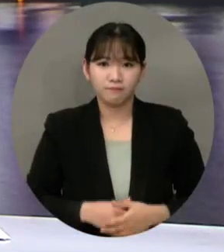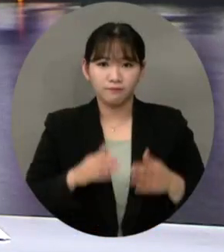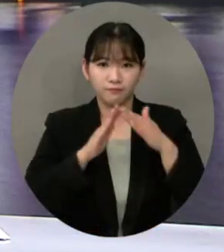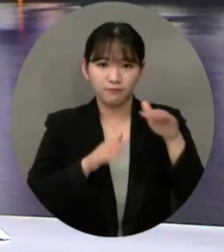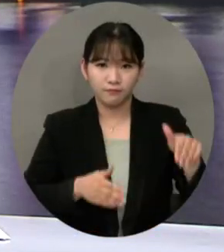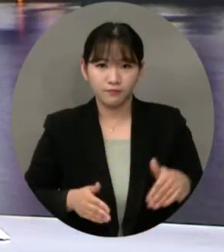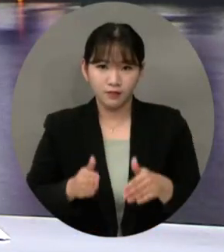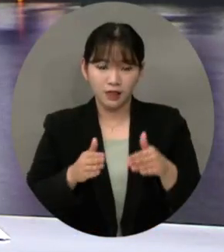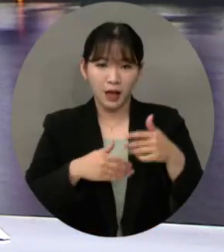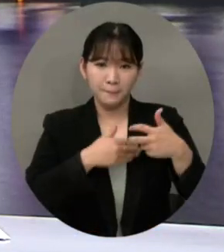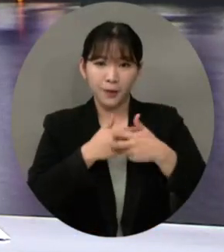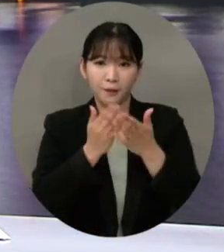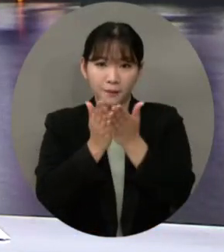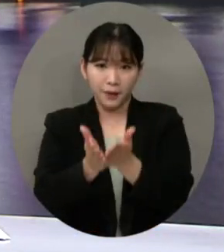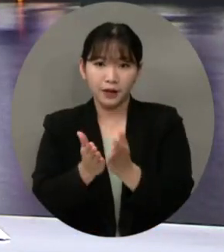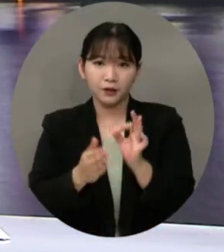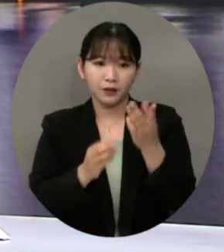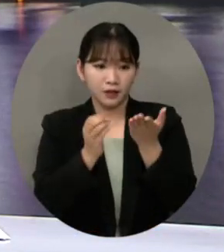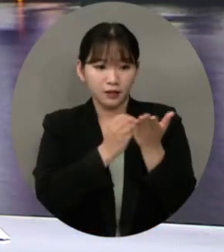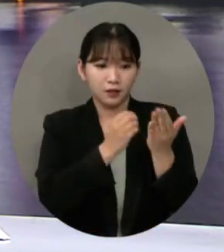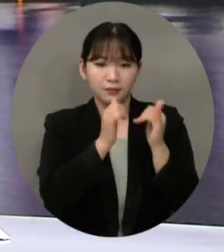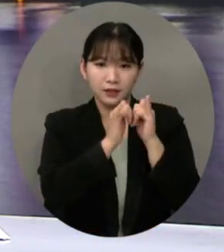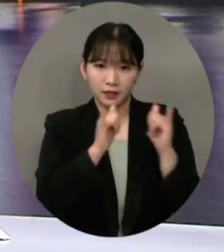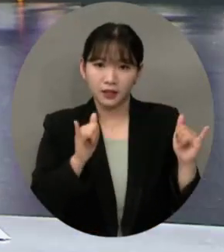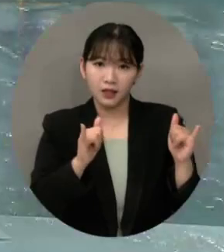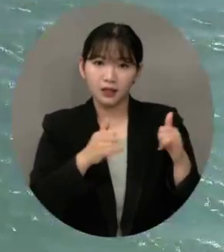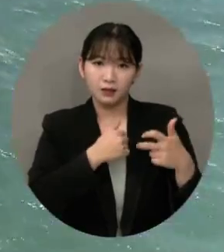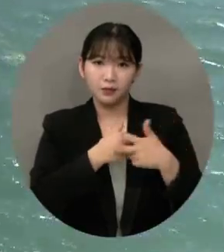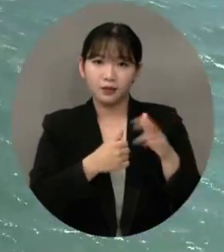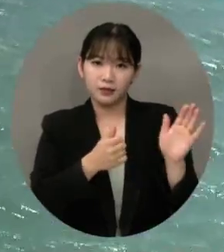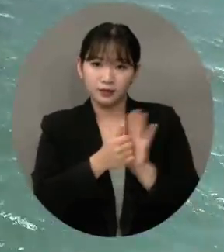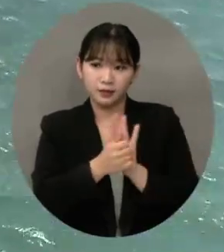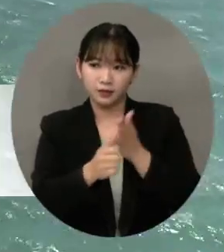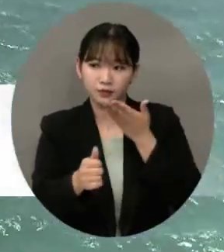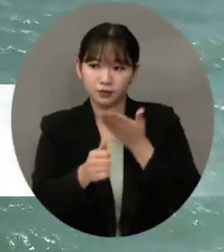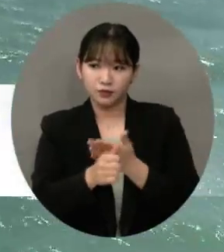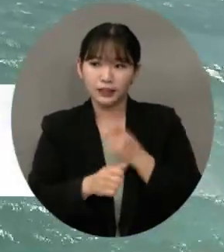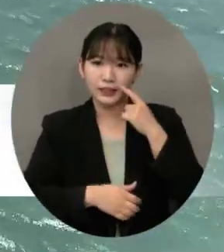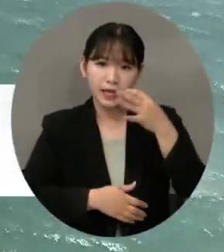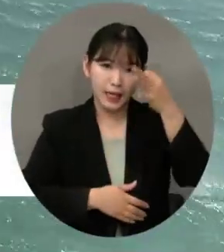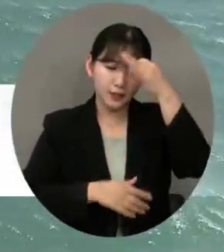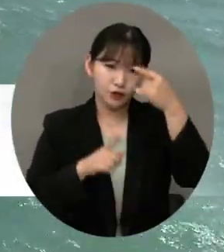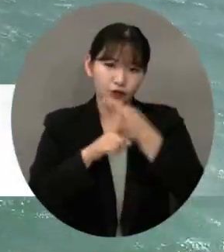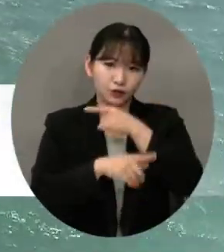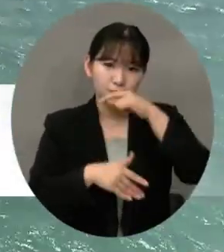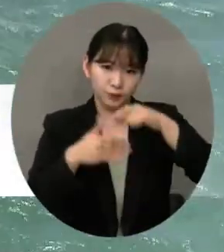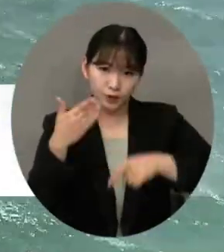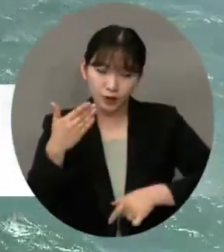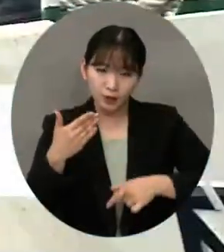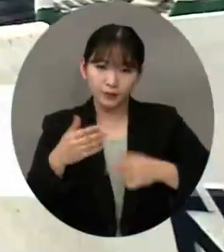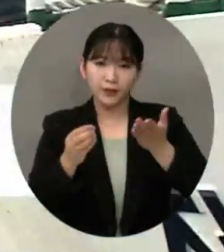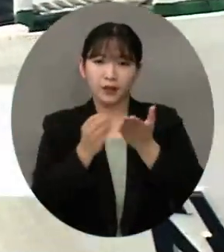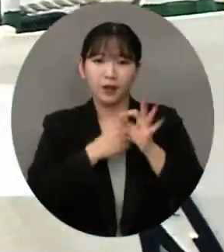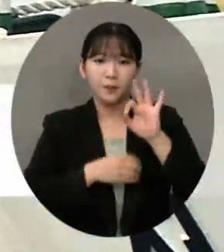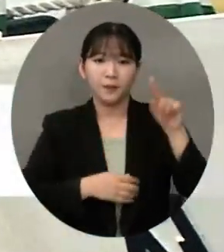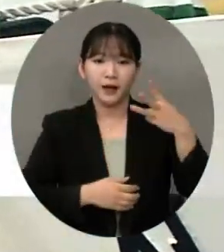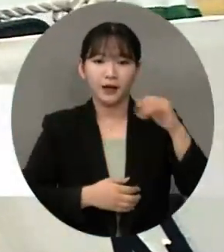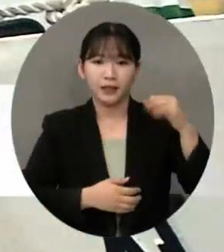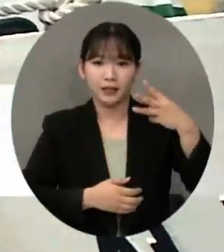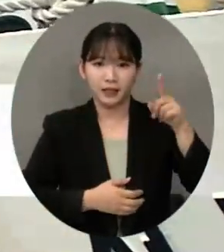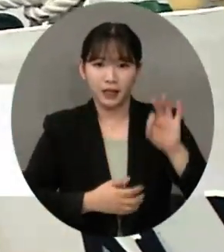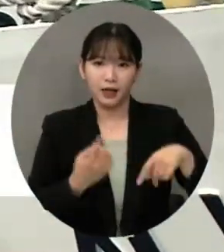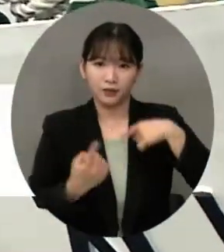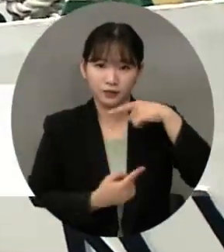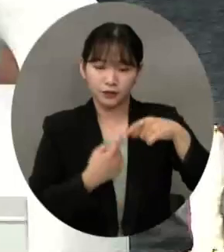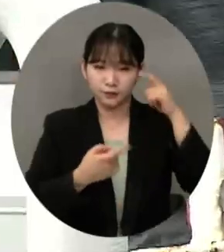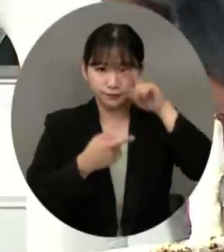전라남도가 병원선을 통해 섬 수민에게 의료 서비스와 함께 예술적 치유 프로그램인 섬 아리랑을 운영해